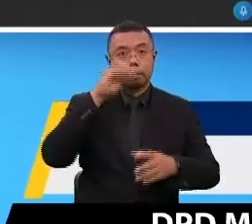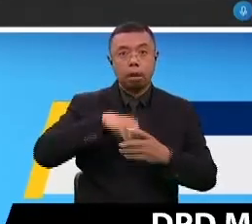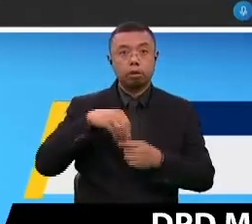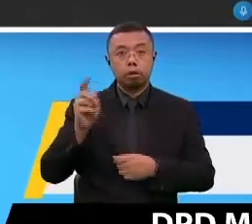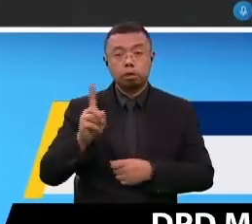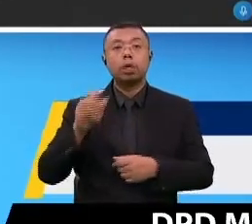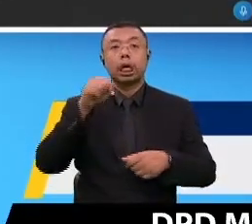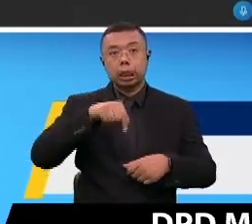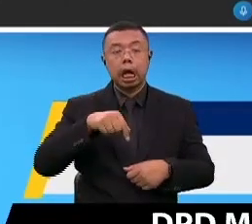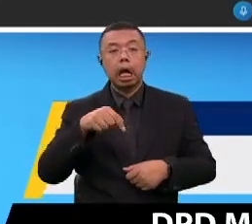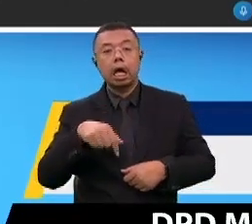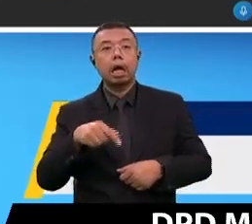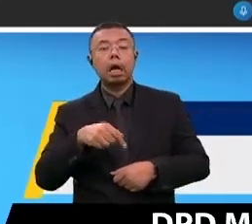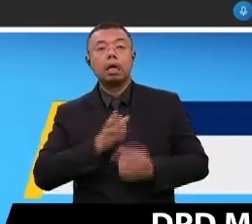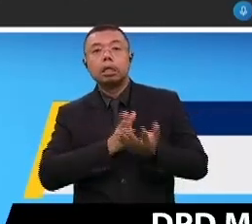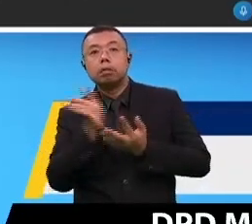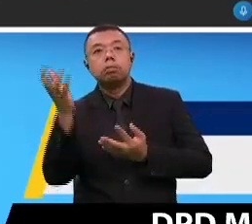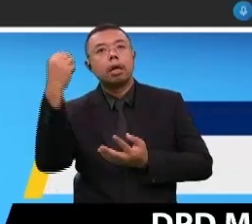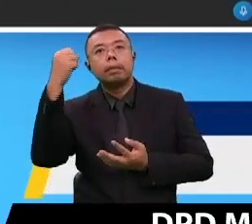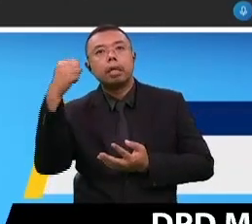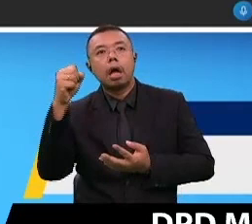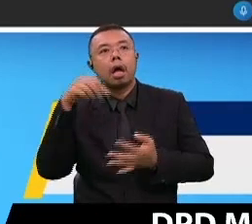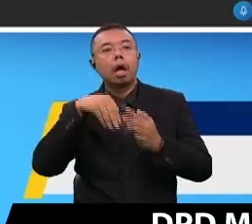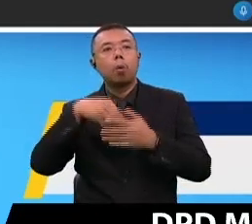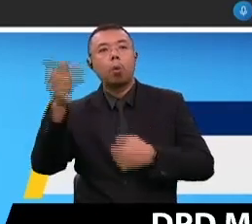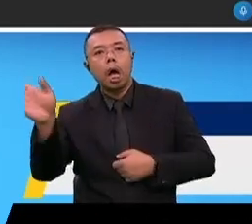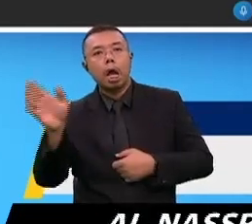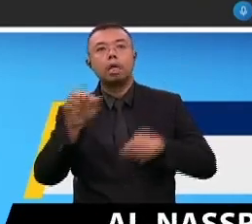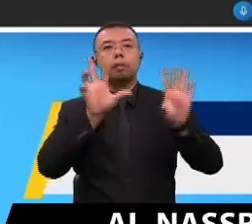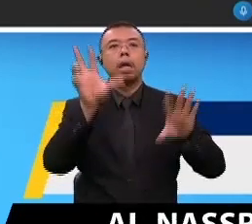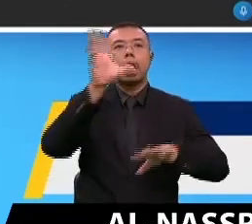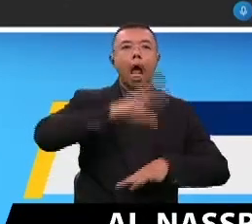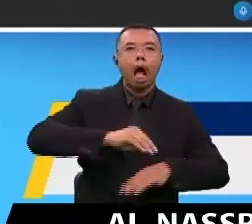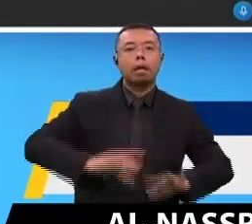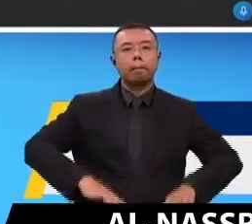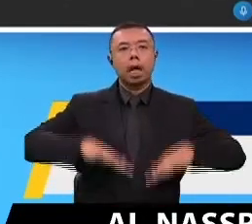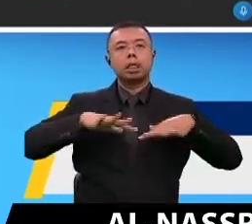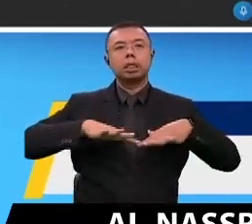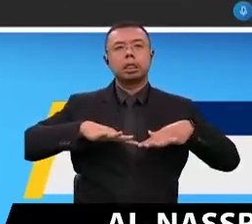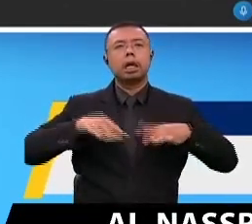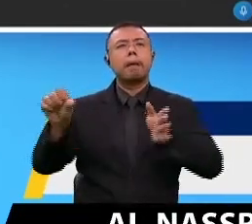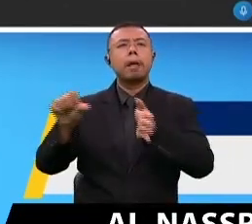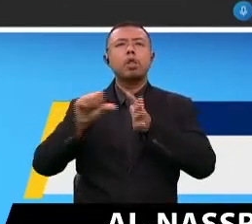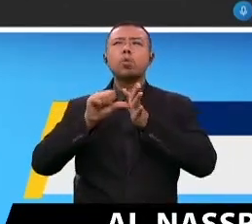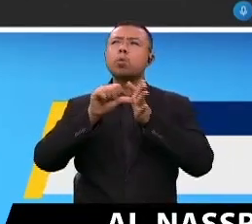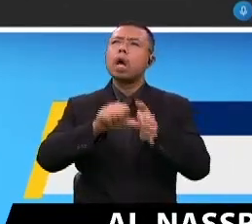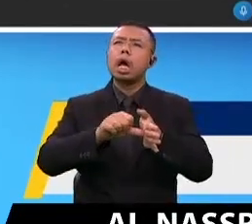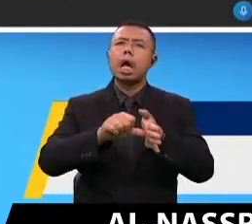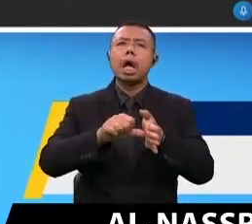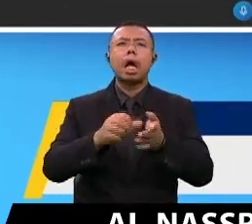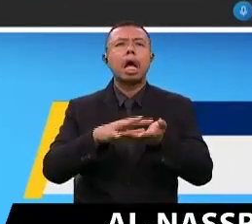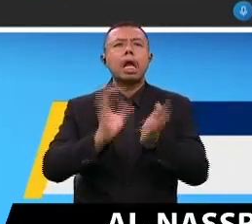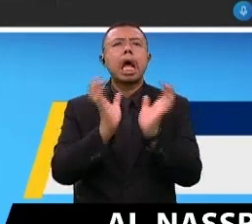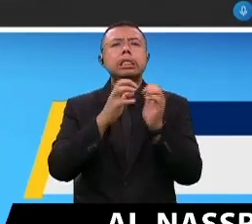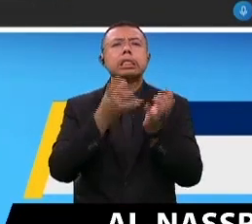yang terisolir karena selama ini selama 9 hari terendam hanya bantuan Nasir langsung